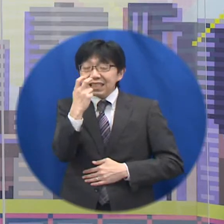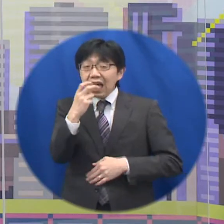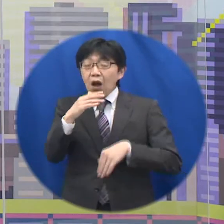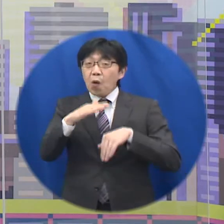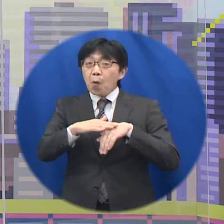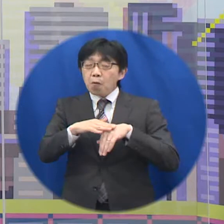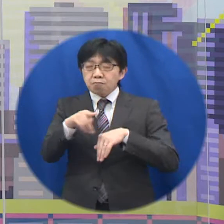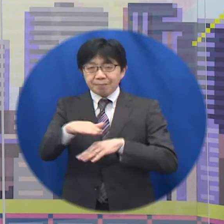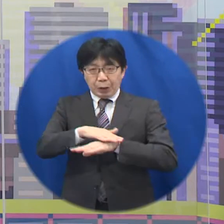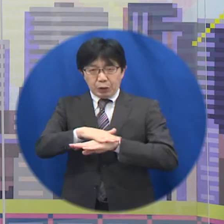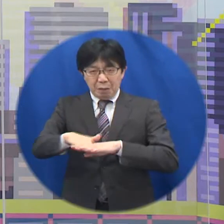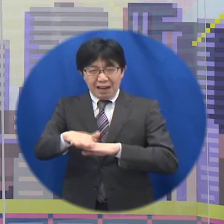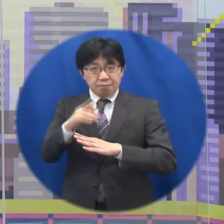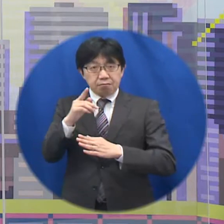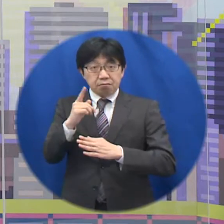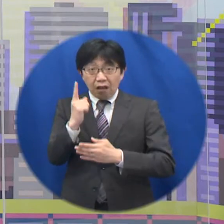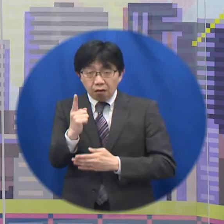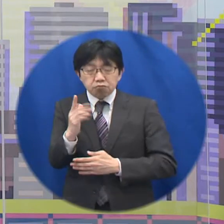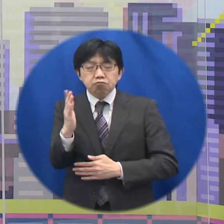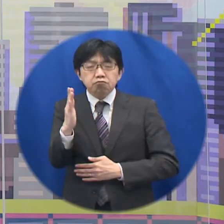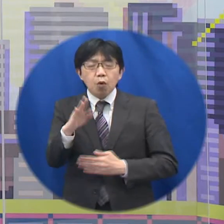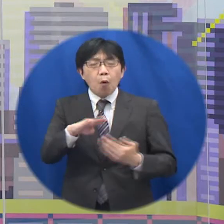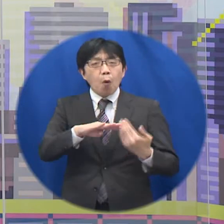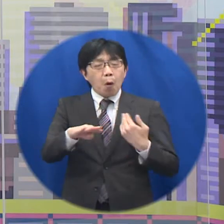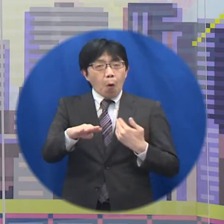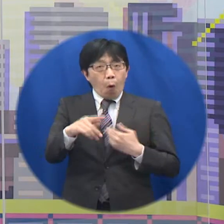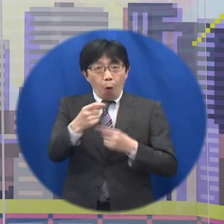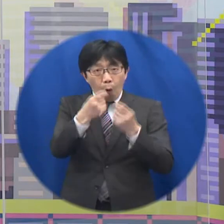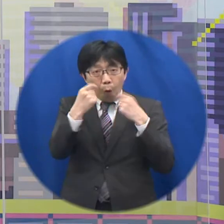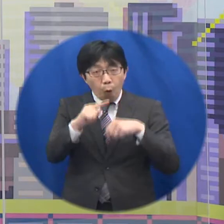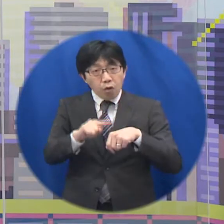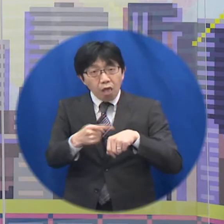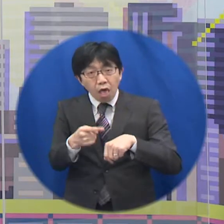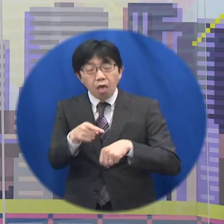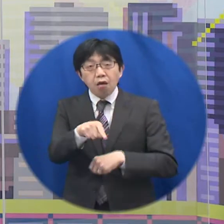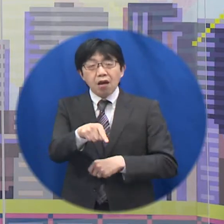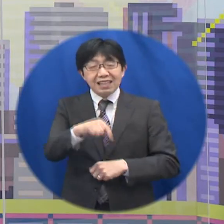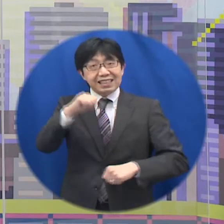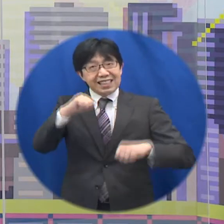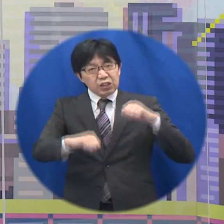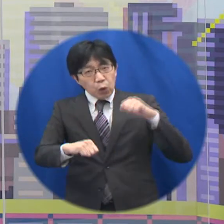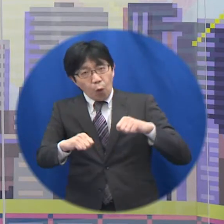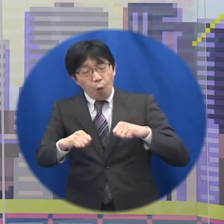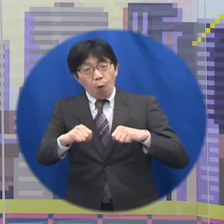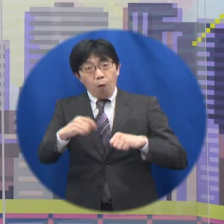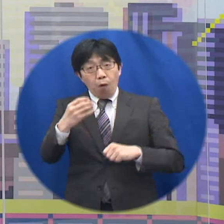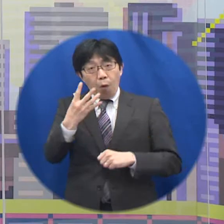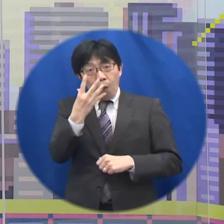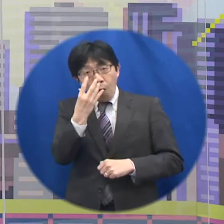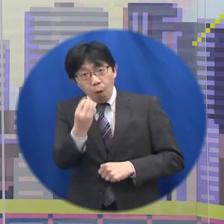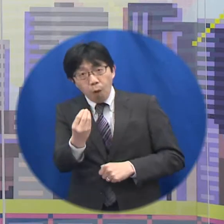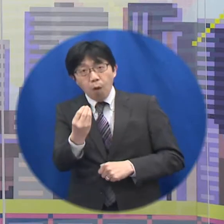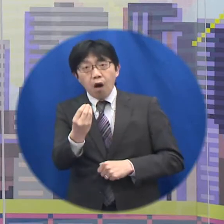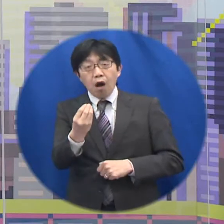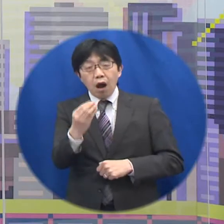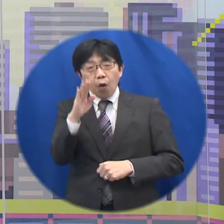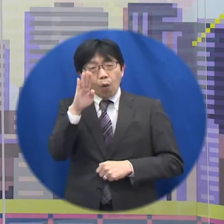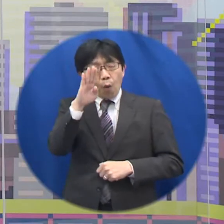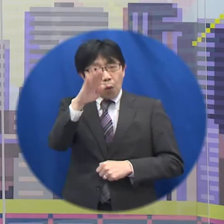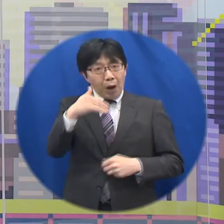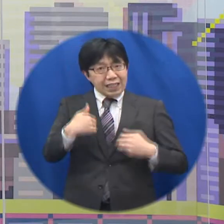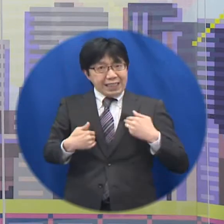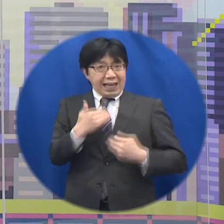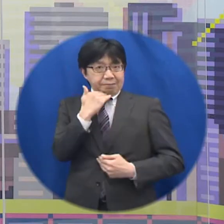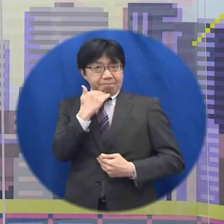ただ上手なだけではなく、独創性、自由な発想、今後の作品に 期待が持てる作品